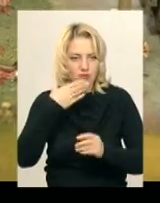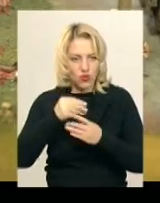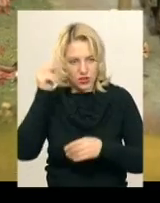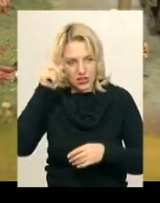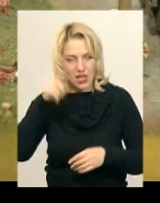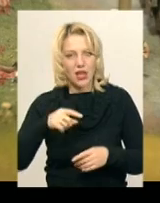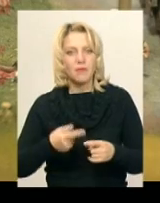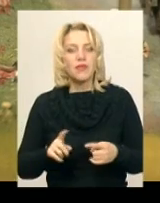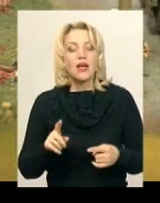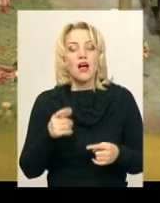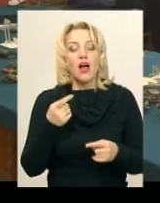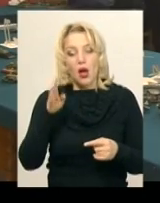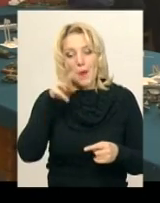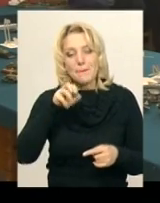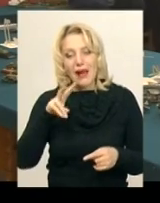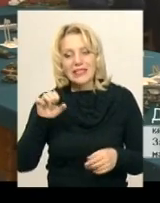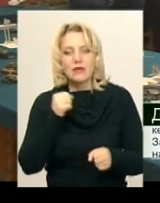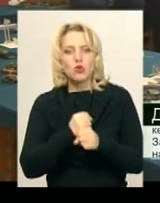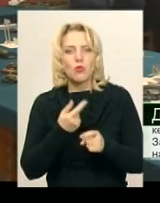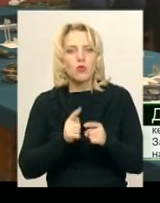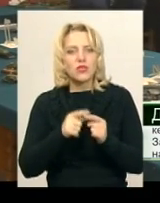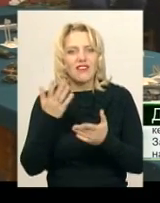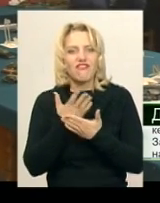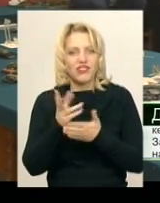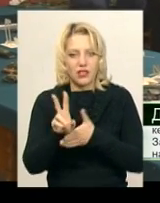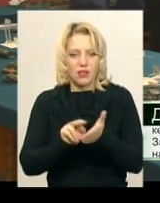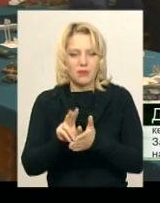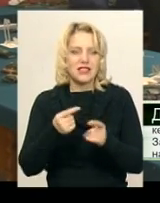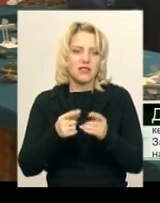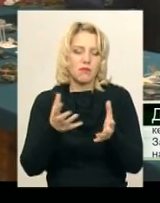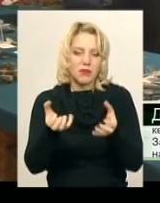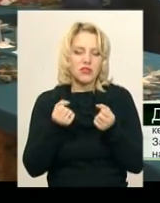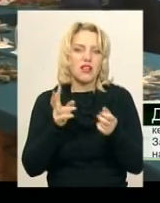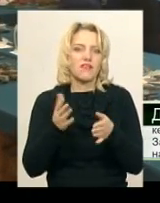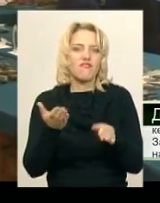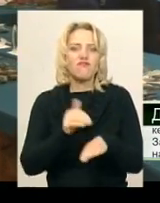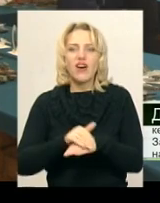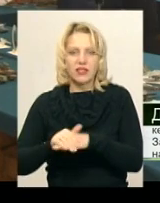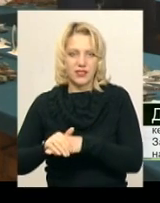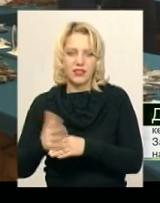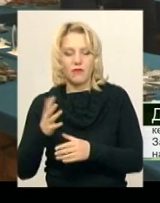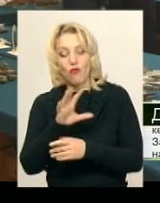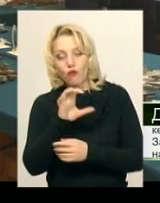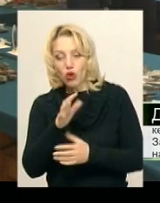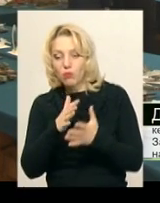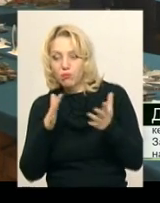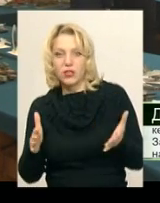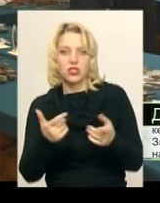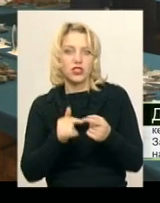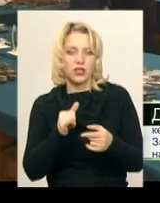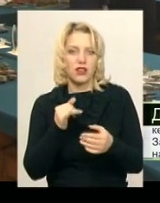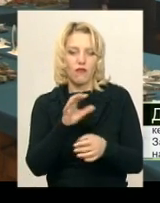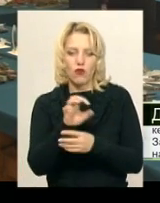цьому фільму. В основному вибираються факти, і чим більше фотографій і фактів, які б